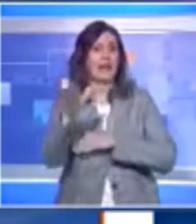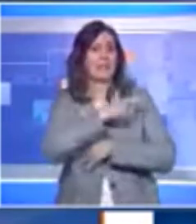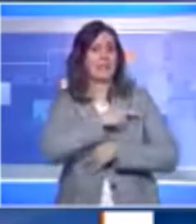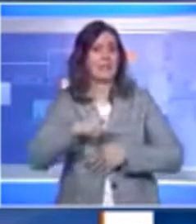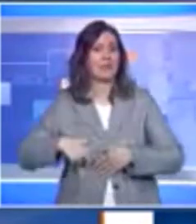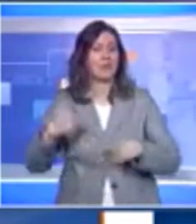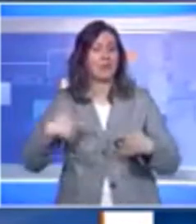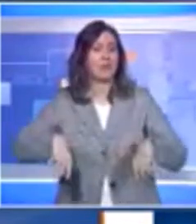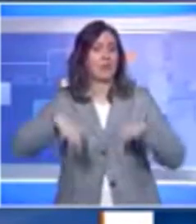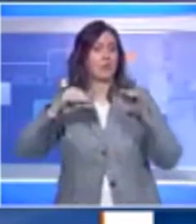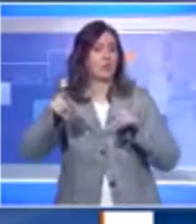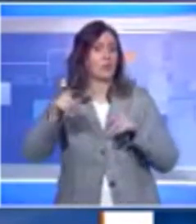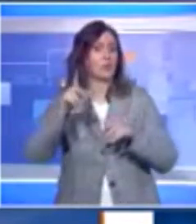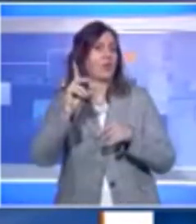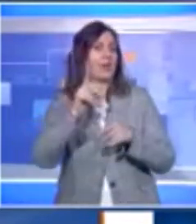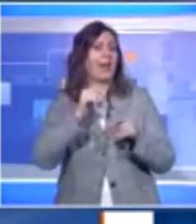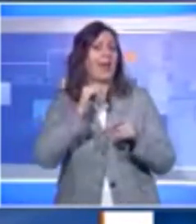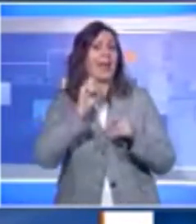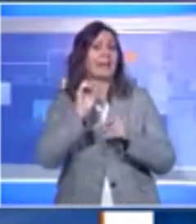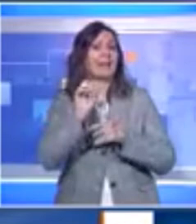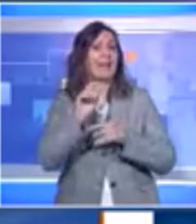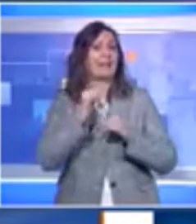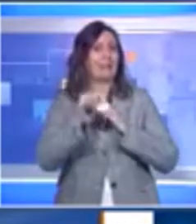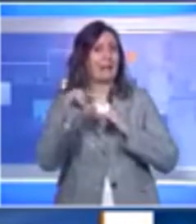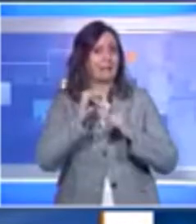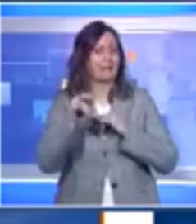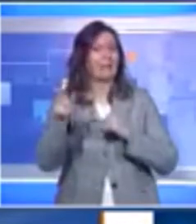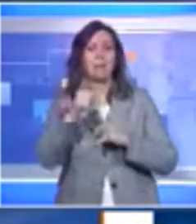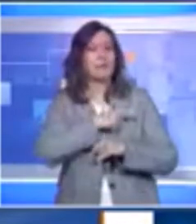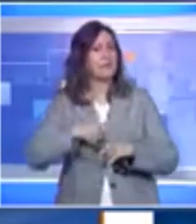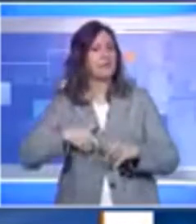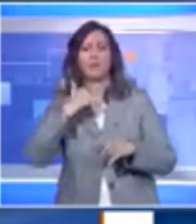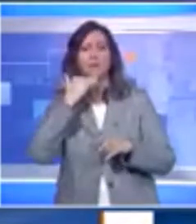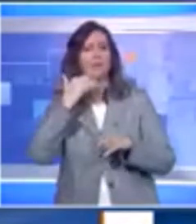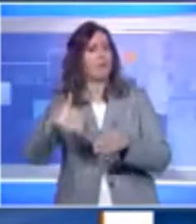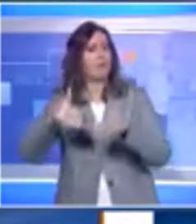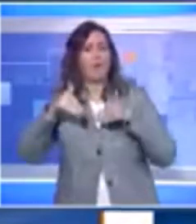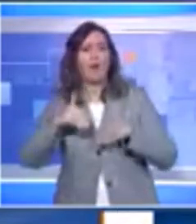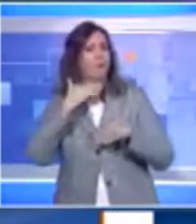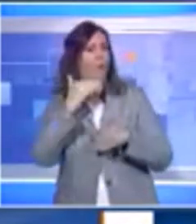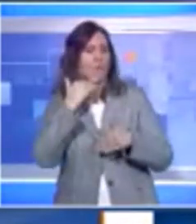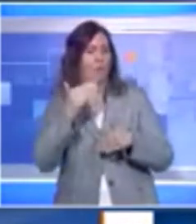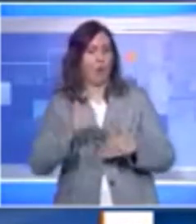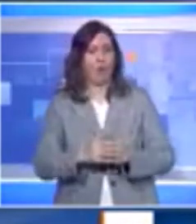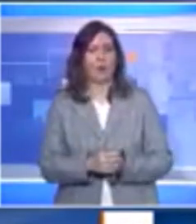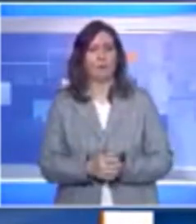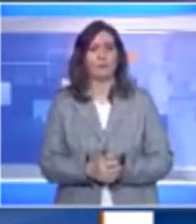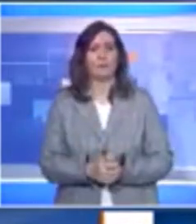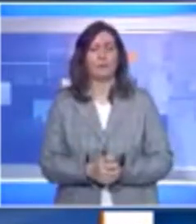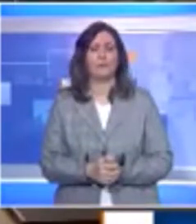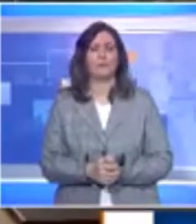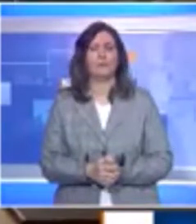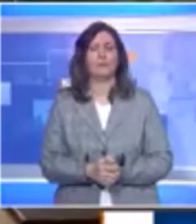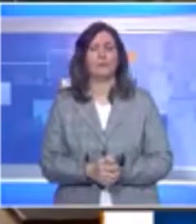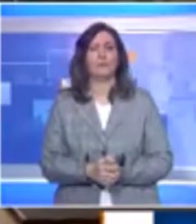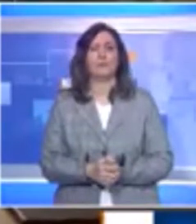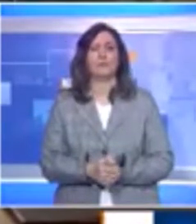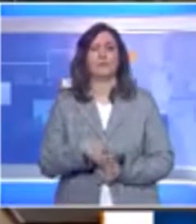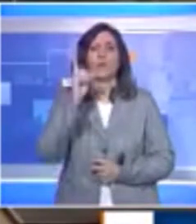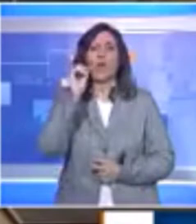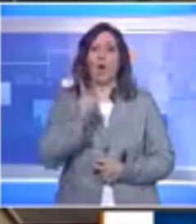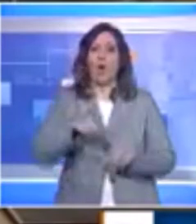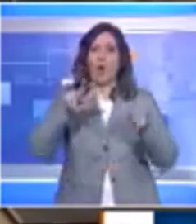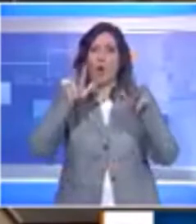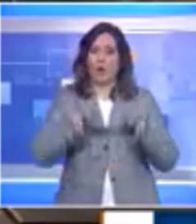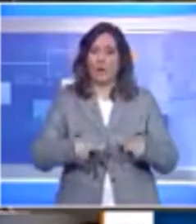per la da dei primi cittadini non sembrano orientati a fare passi indietro viviana pentangelo ordinanze che